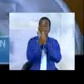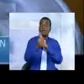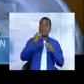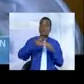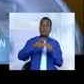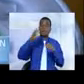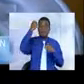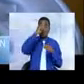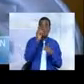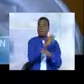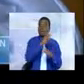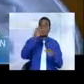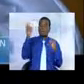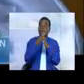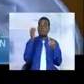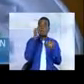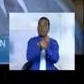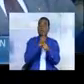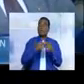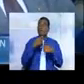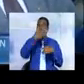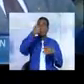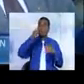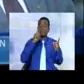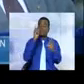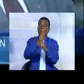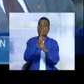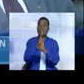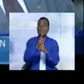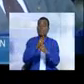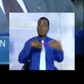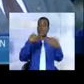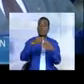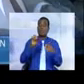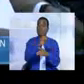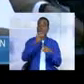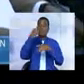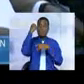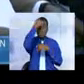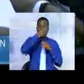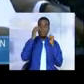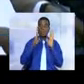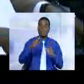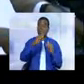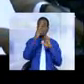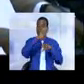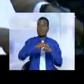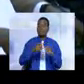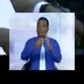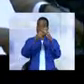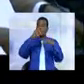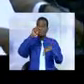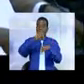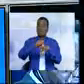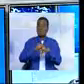CEDEAO. La rencontre d'Abidjan a également mieux précisé l'approche ouest-africaine en matière